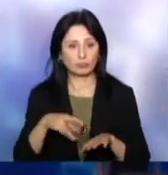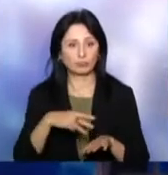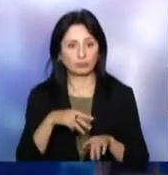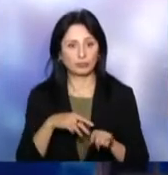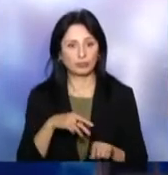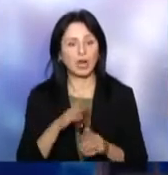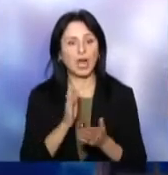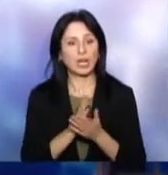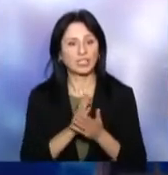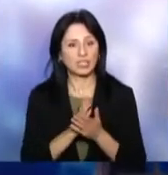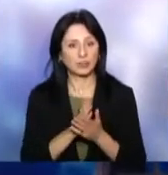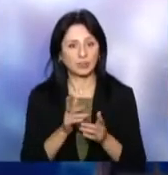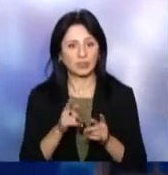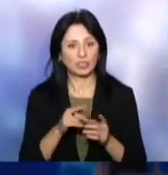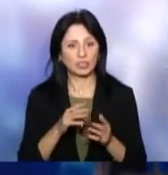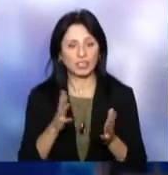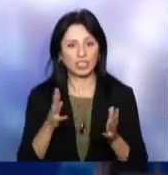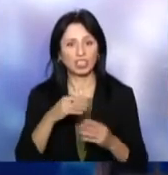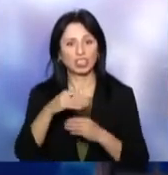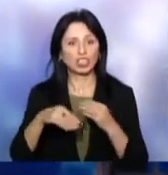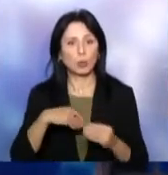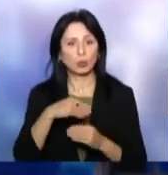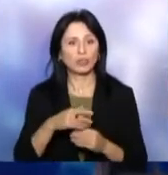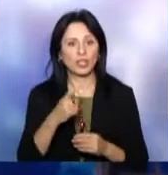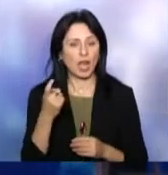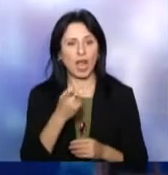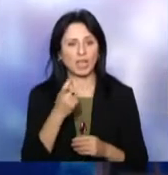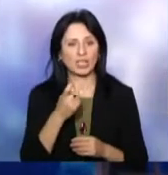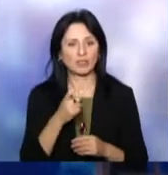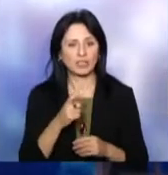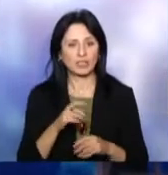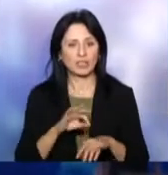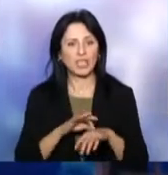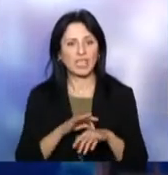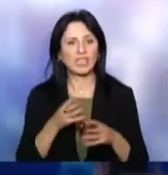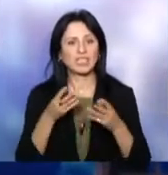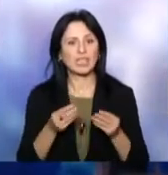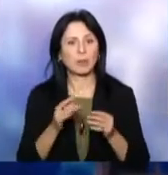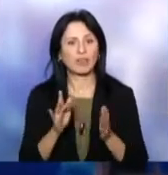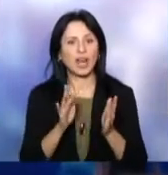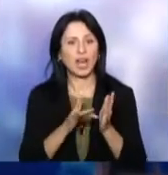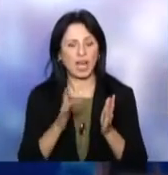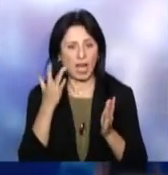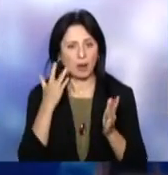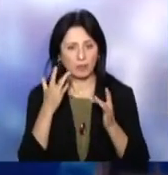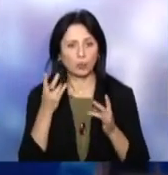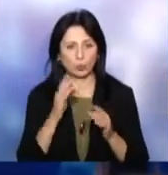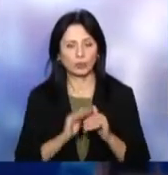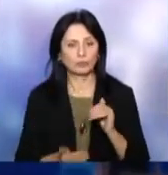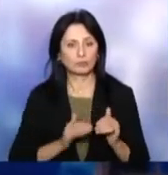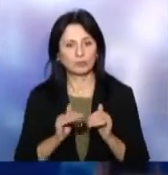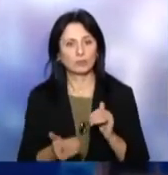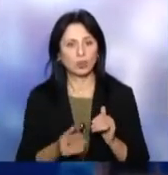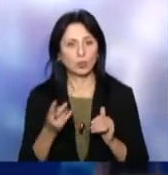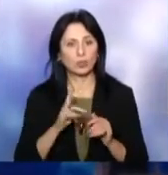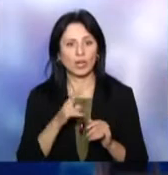საბედნიეროდ არსებობს დიდი შეფუთვით ძალიან ხარისხიანი ტანის დამარბილებელი კრემები, რომელიც მან უნდა გამოიყენოს,